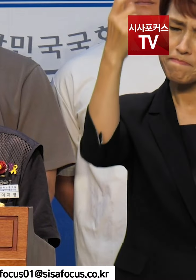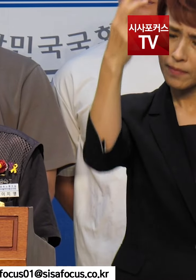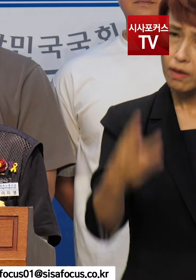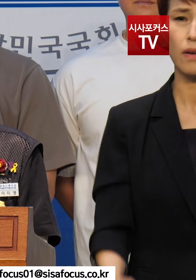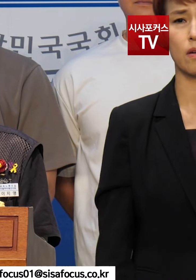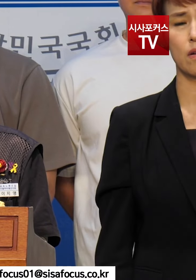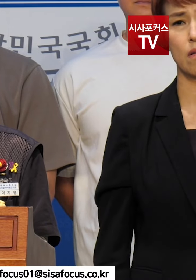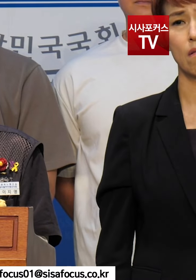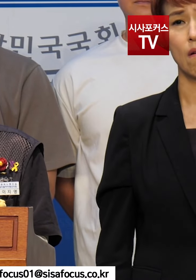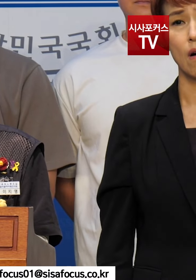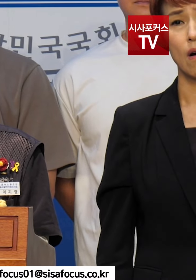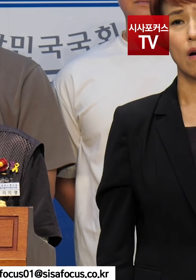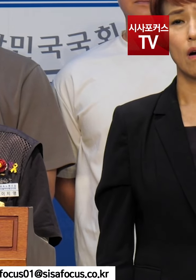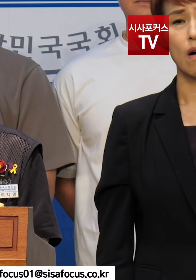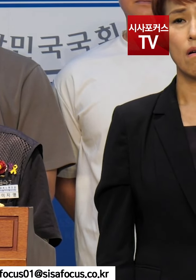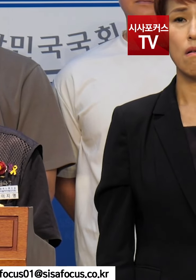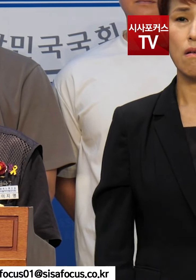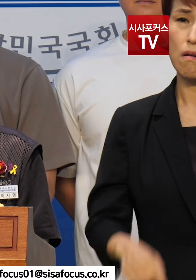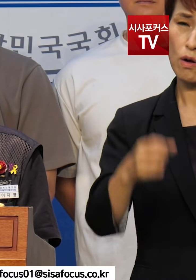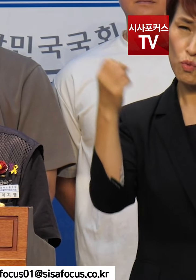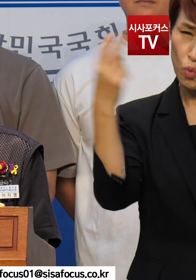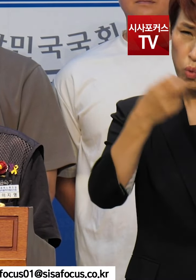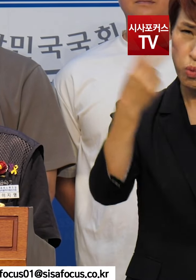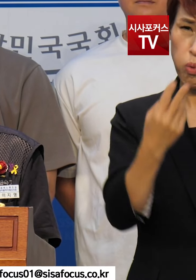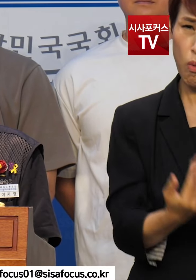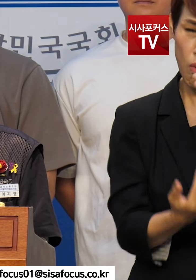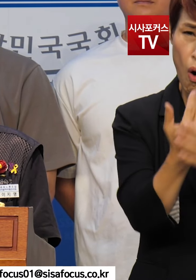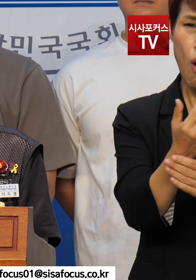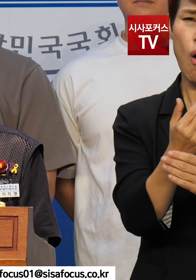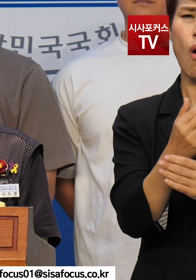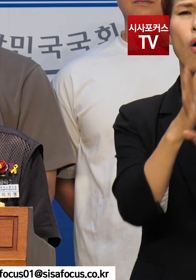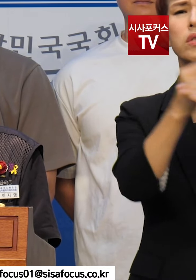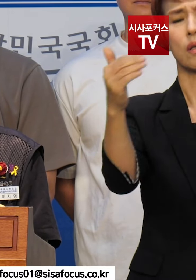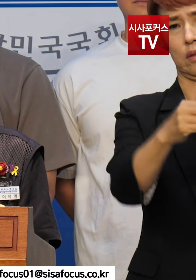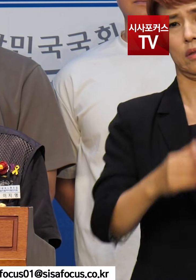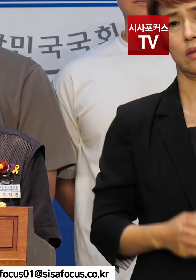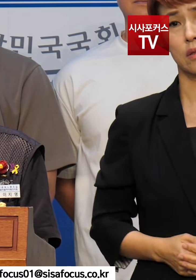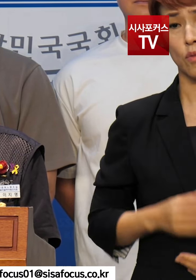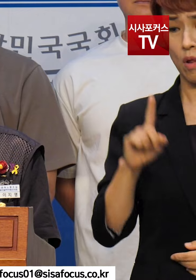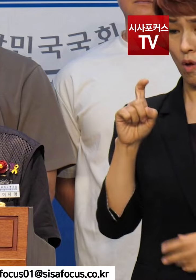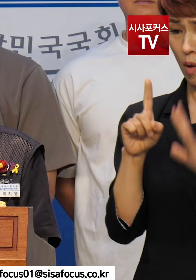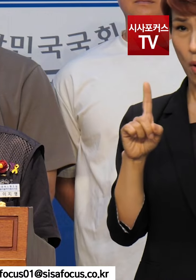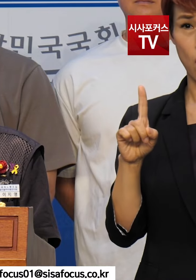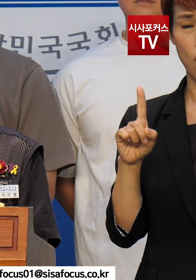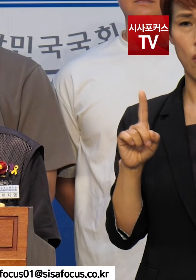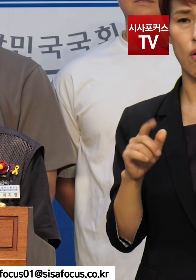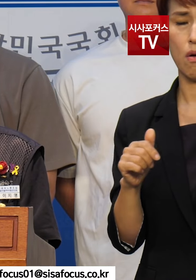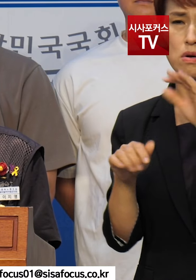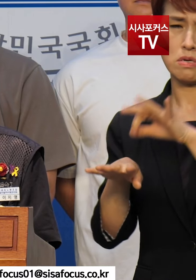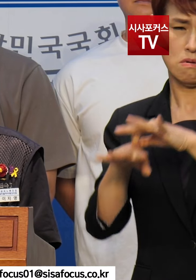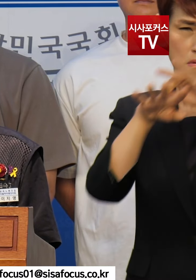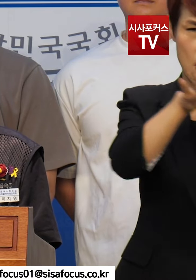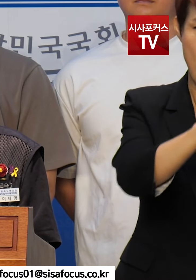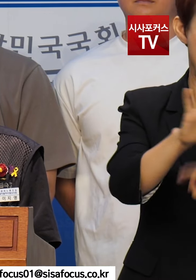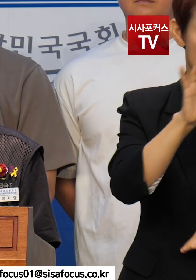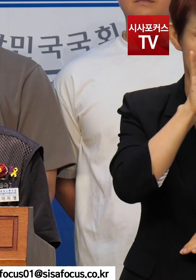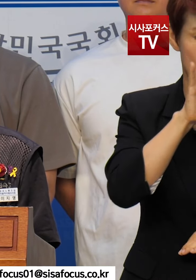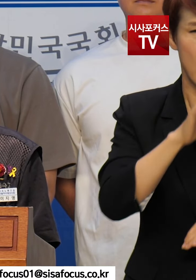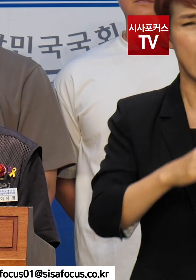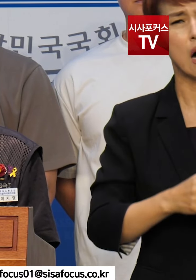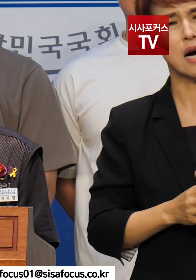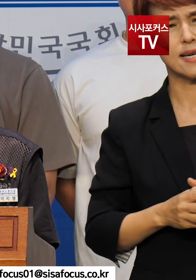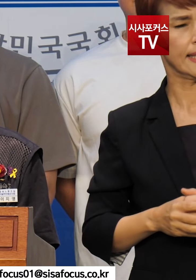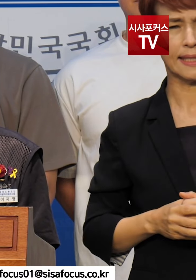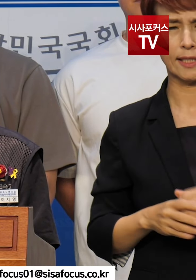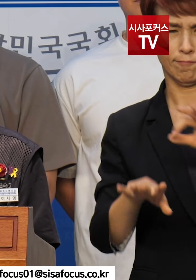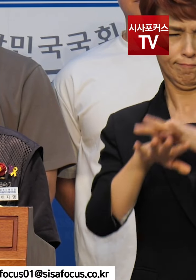아닙니다. 언제까지 이런 일이 반복되어야 합니까? 저희 11명이 고용승계로 이 지독한 연결고리를 끊어내고